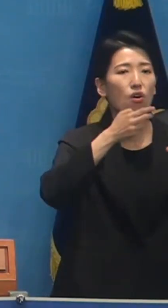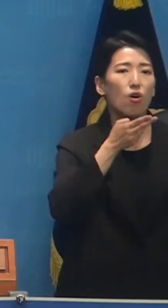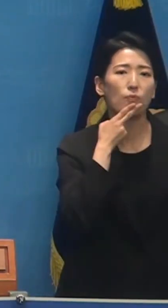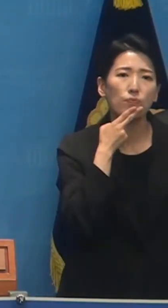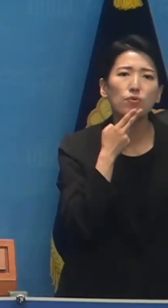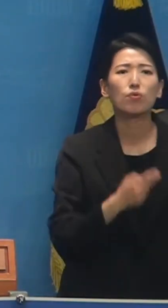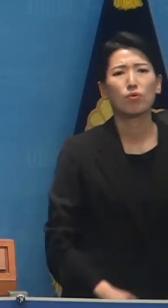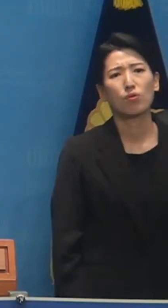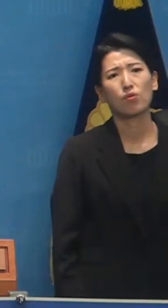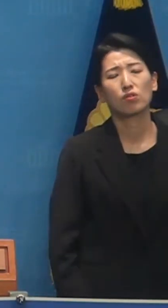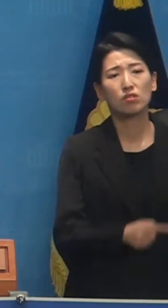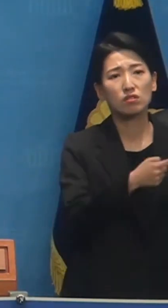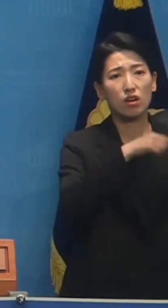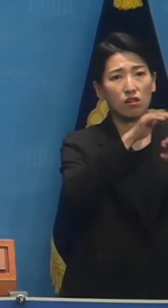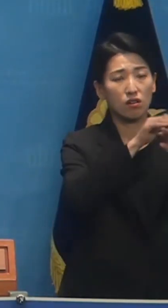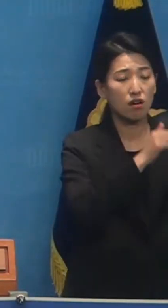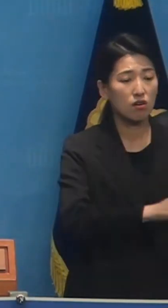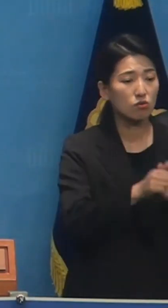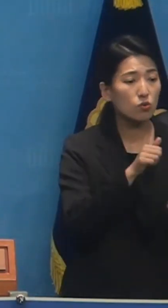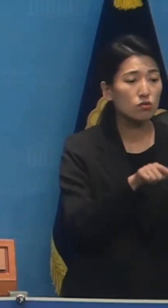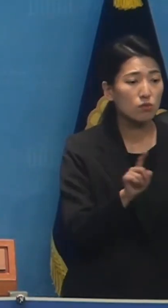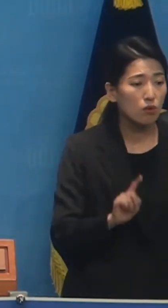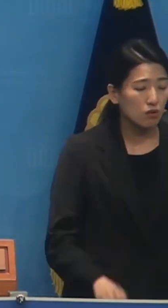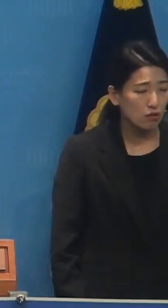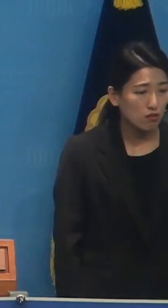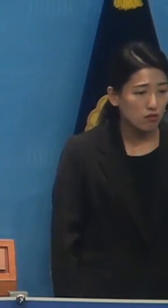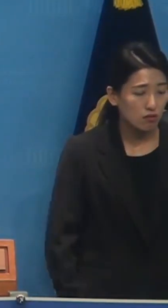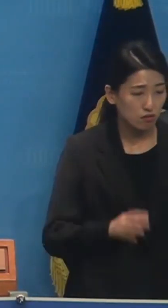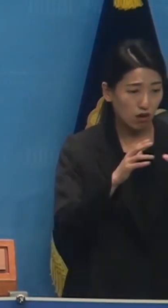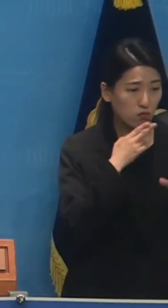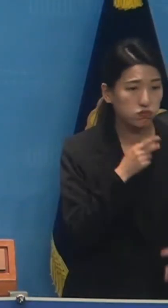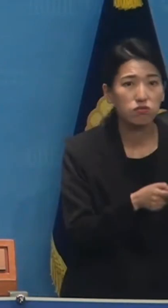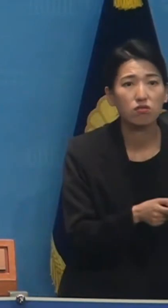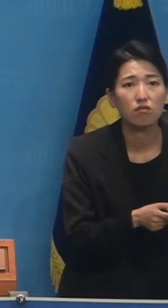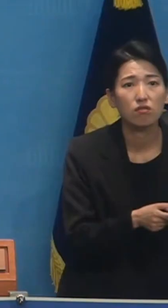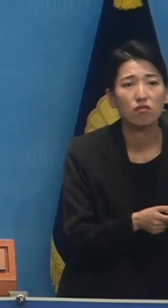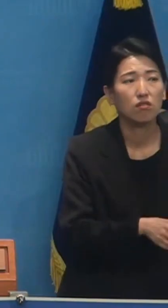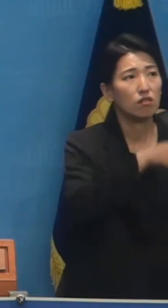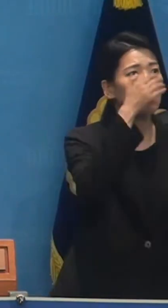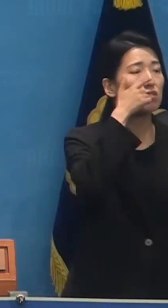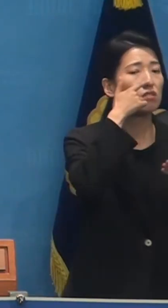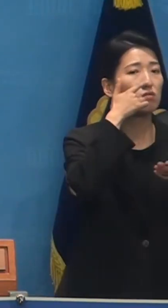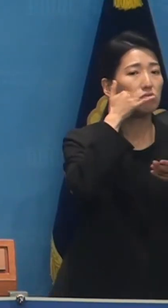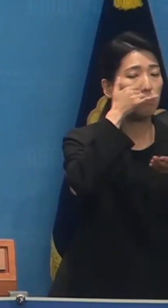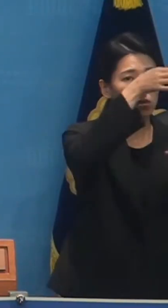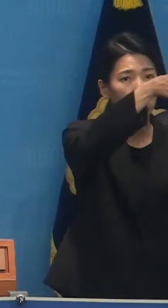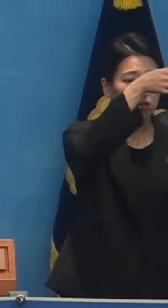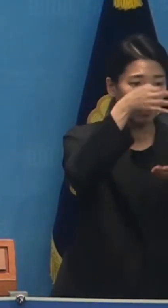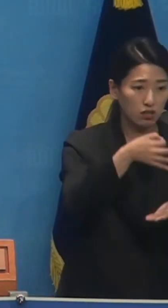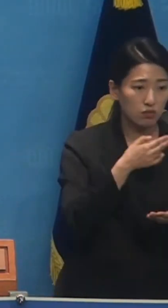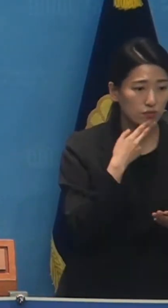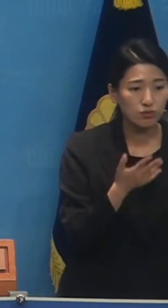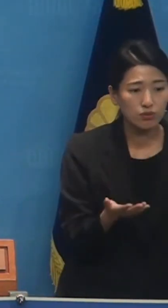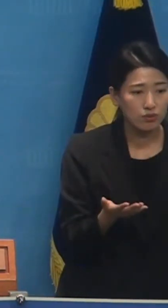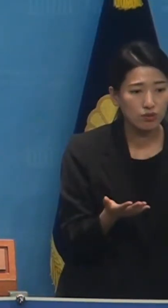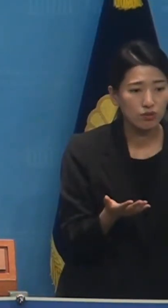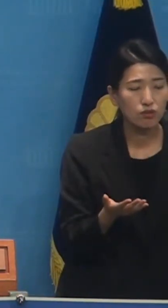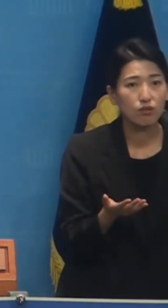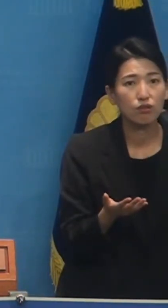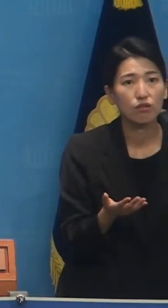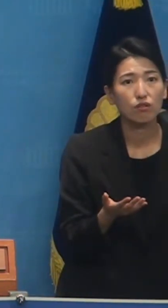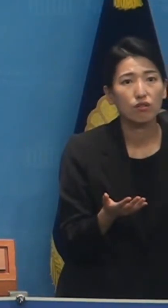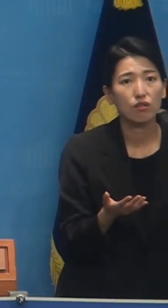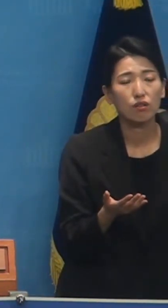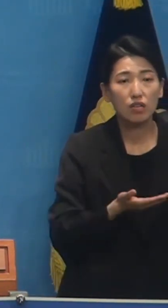후손들은 법적 사생아였다. 그들은 재산 상속은 물론 교육 혜택과 직업